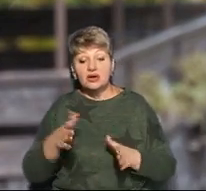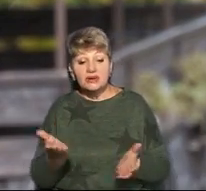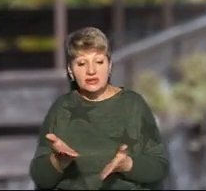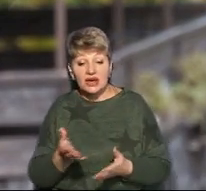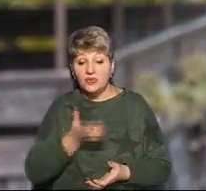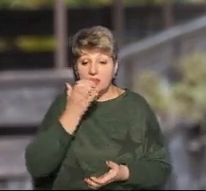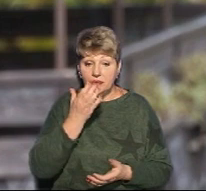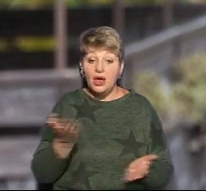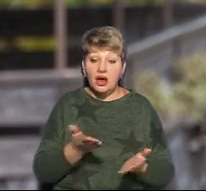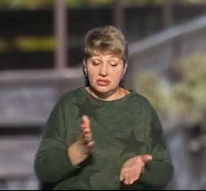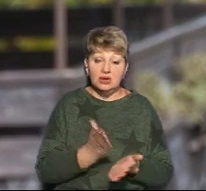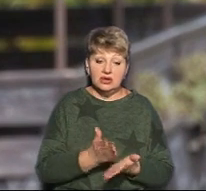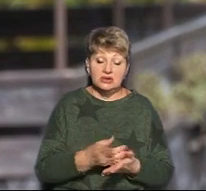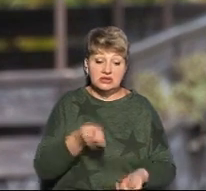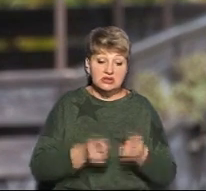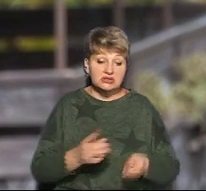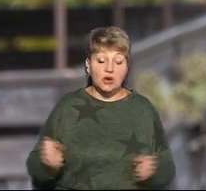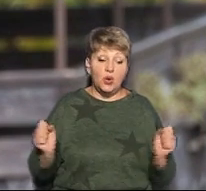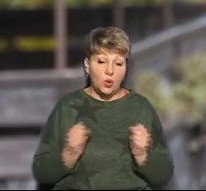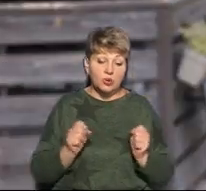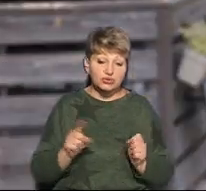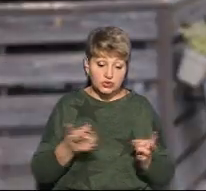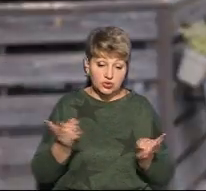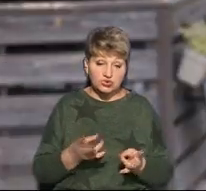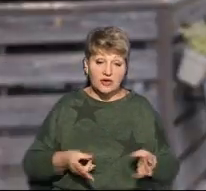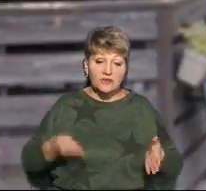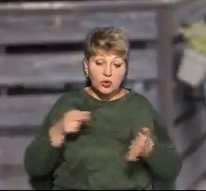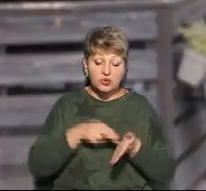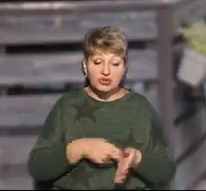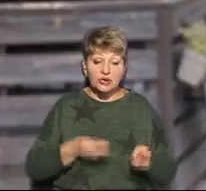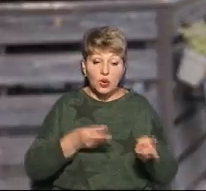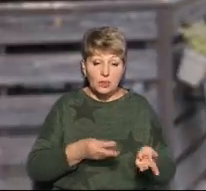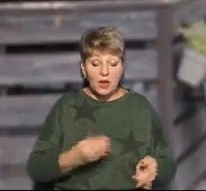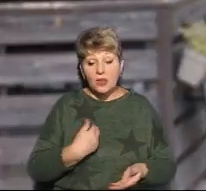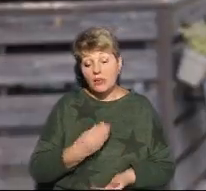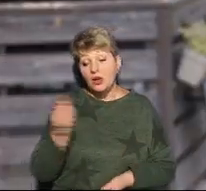а десь вже так холодно, що дійсно потрібно включати опалення. На мою думку,